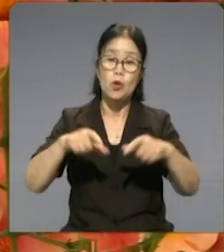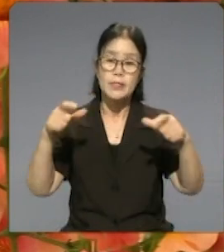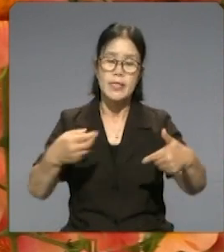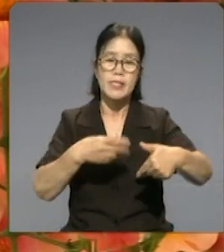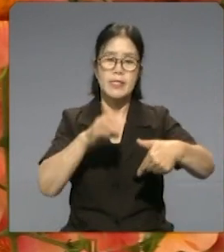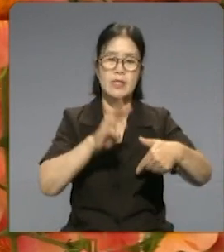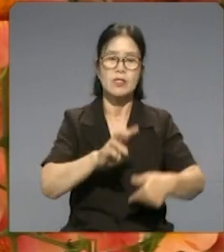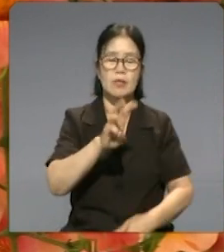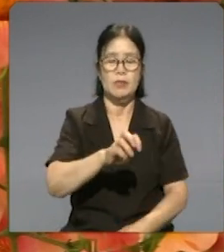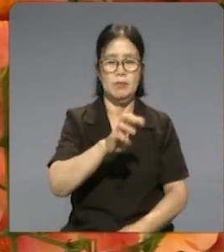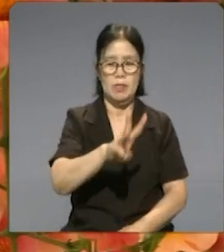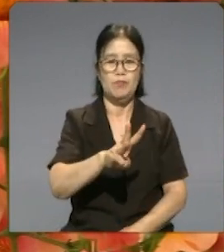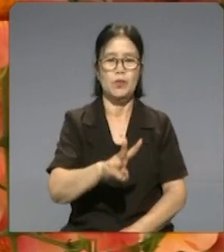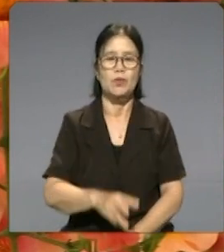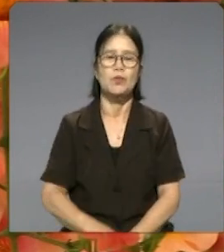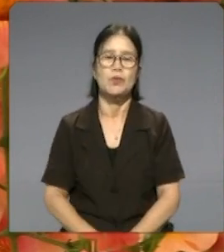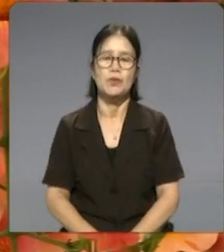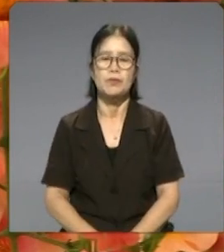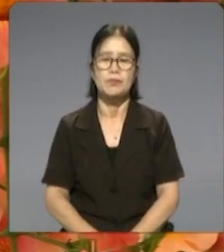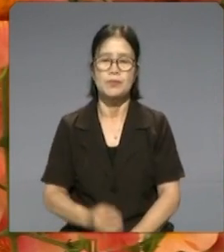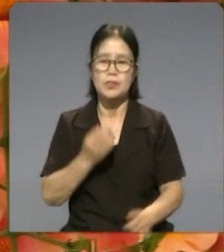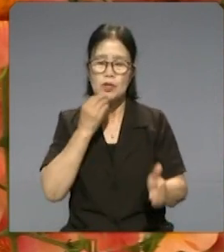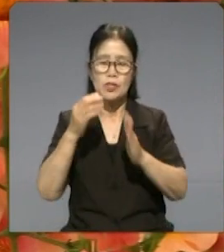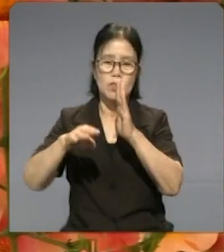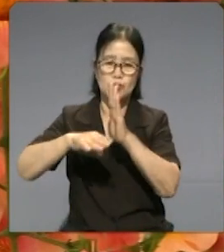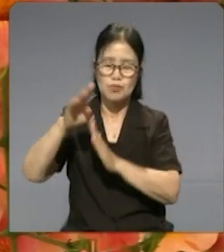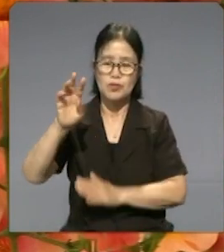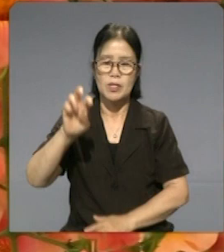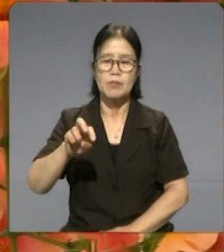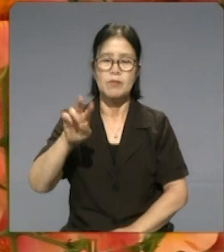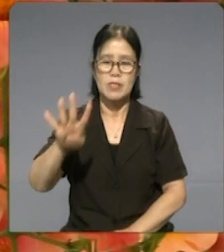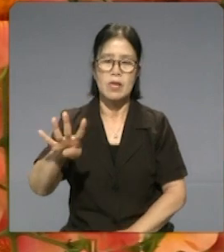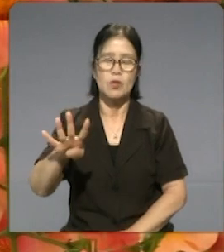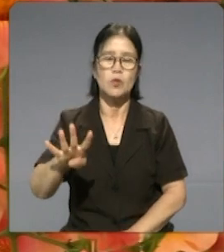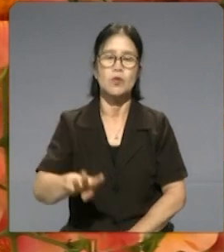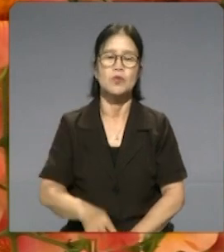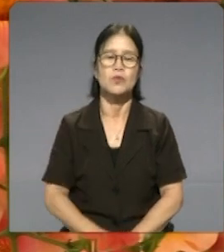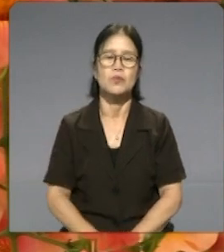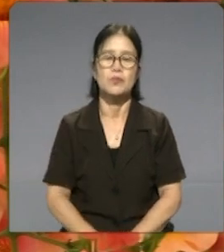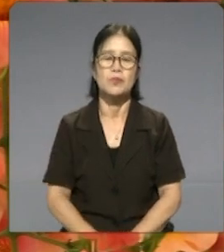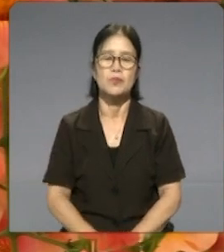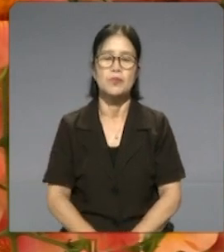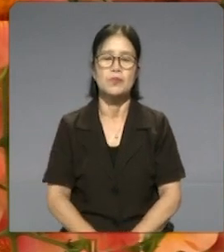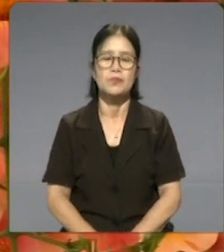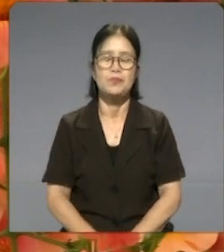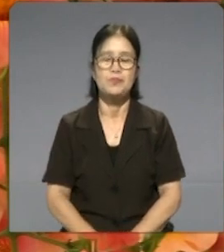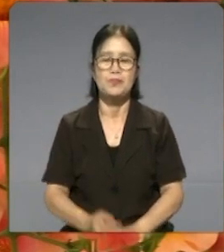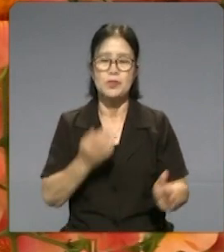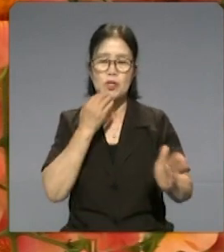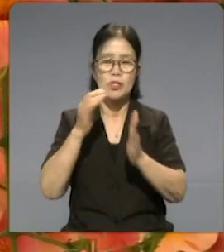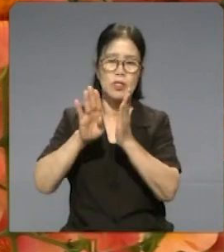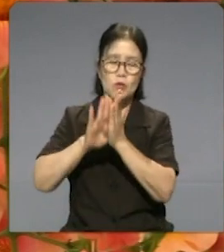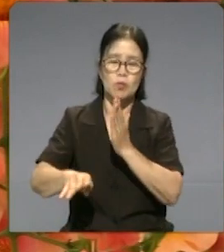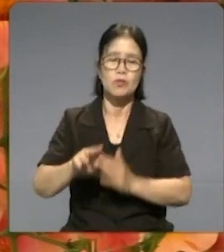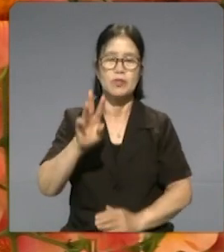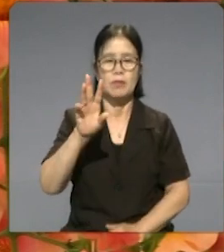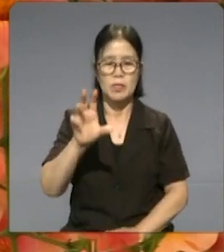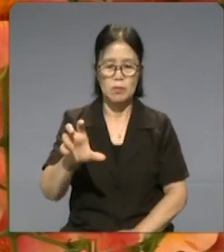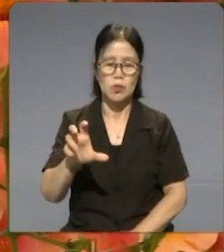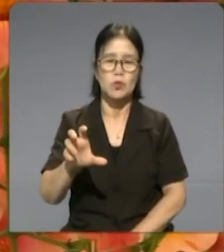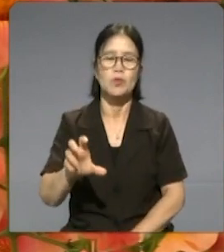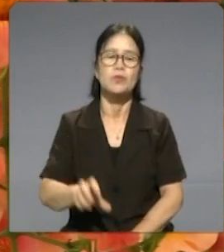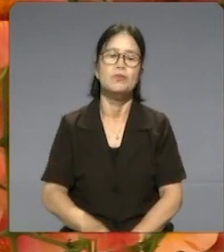지역은 인천이 33도를 보이겠고요 경기북부는 34도 안팎으로 올라서겠습니다 경기동부는 35도로